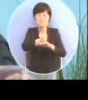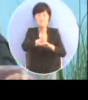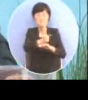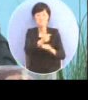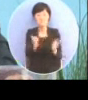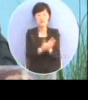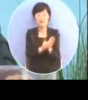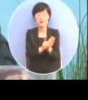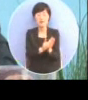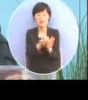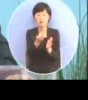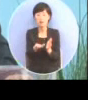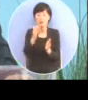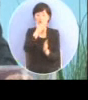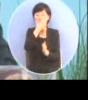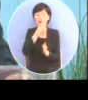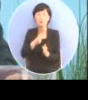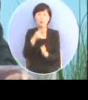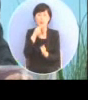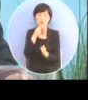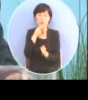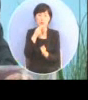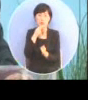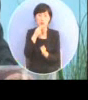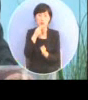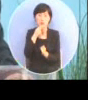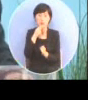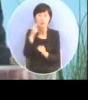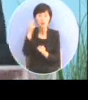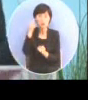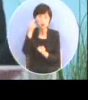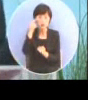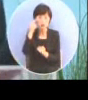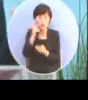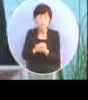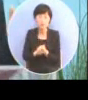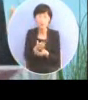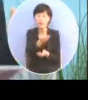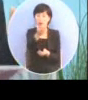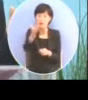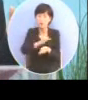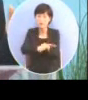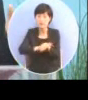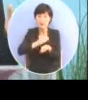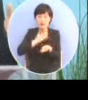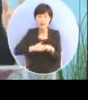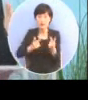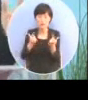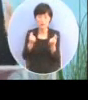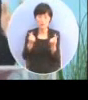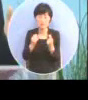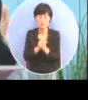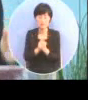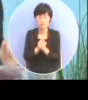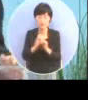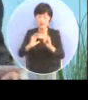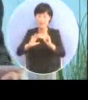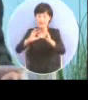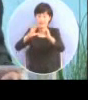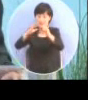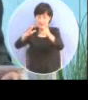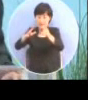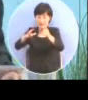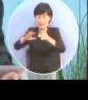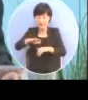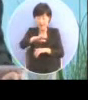thành công rồi lại không có hạnh phúc? 여러분 아시다시피 전 세계 젊은이 마음을 사로잡았던